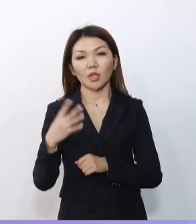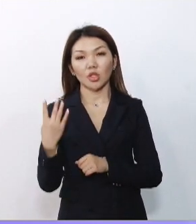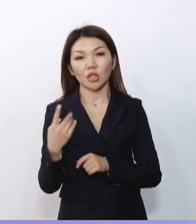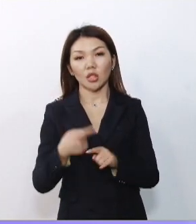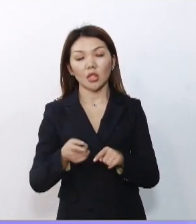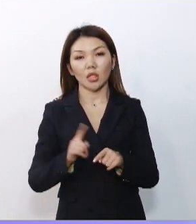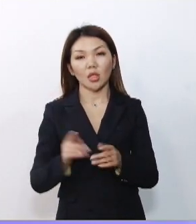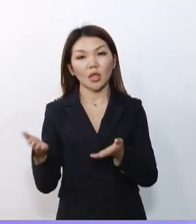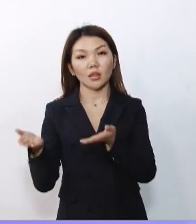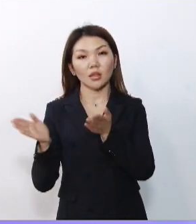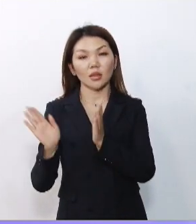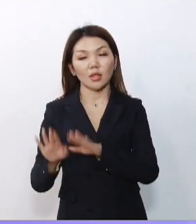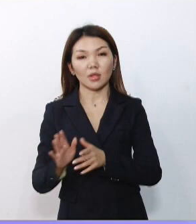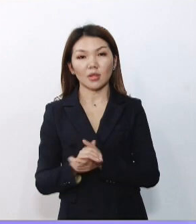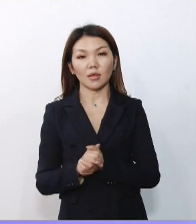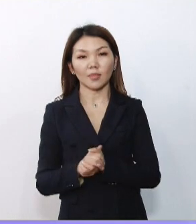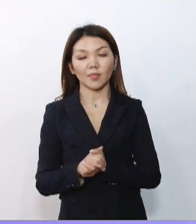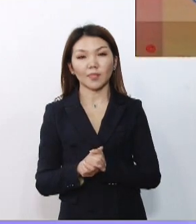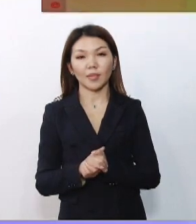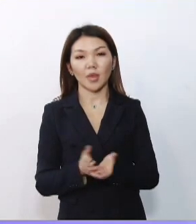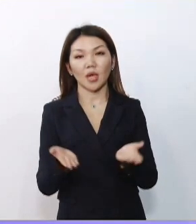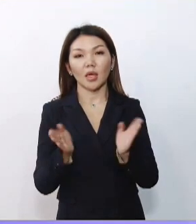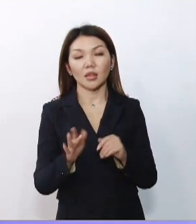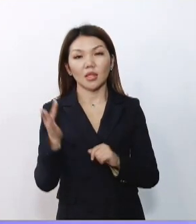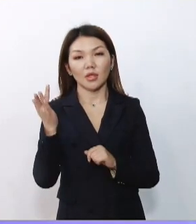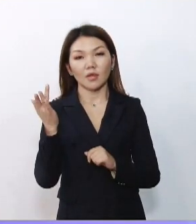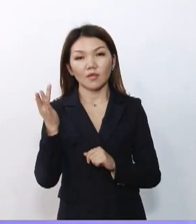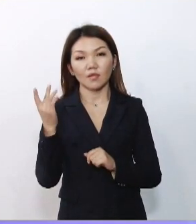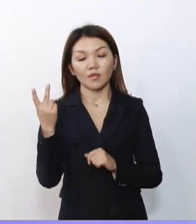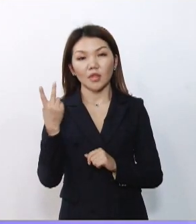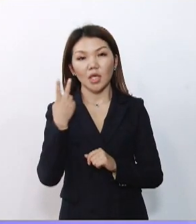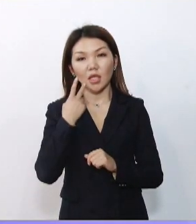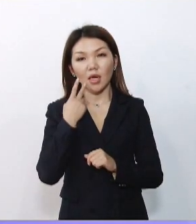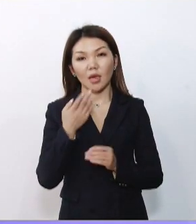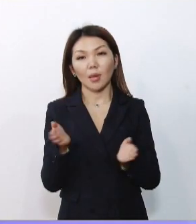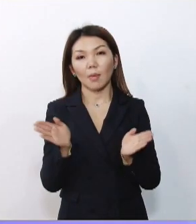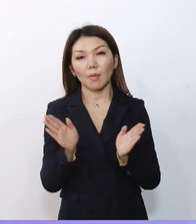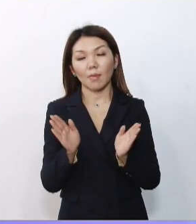54 – это остаток. Остаток всегда меньше делителя.